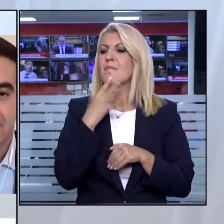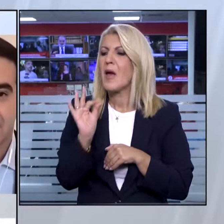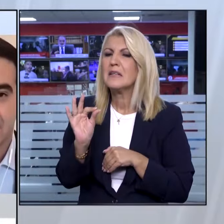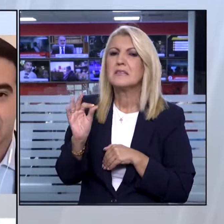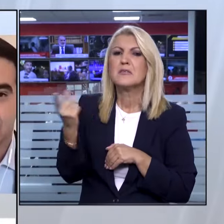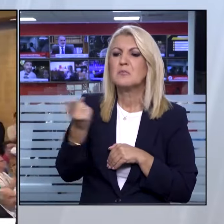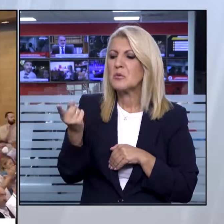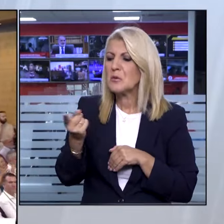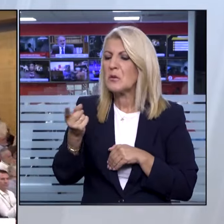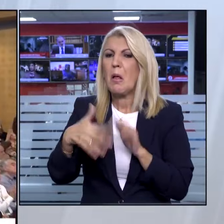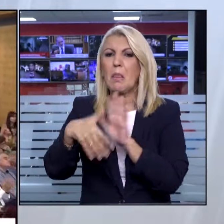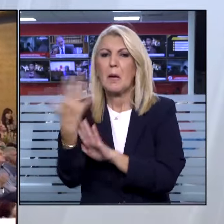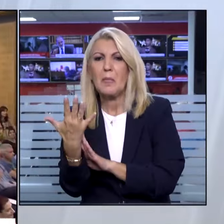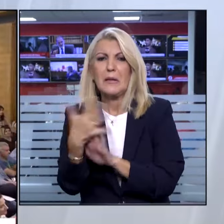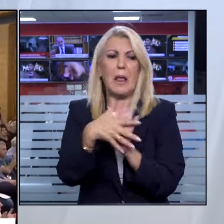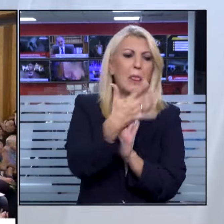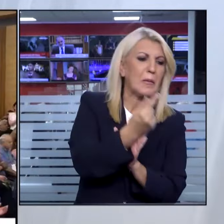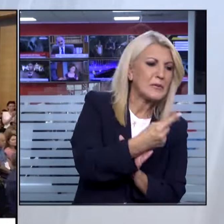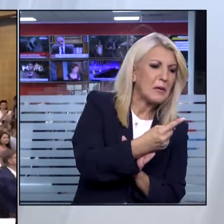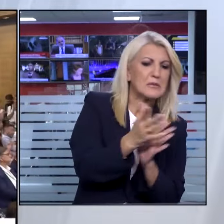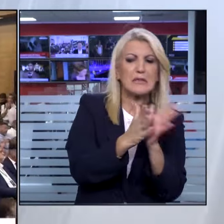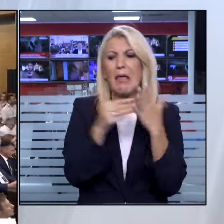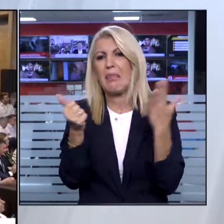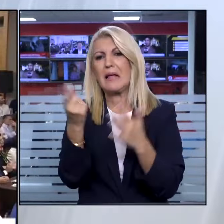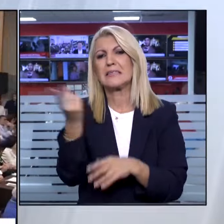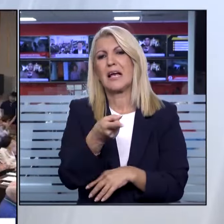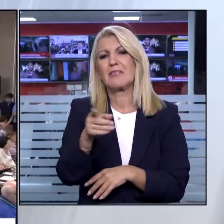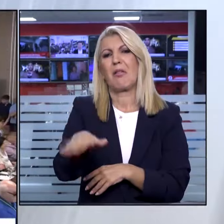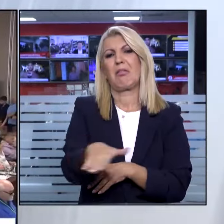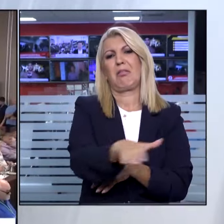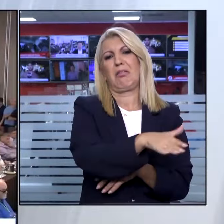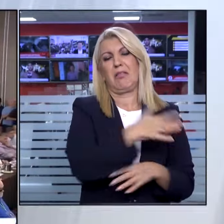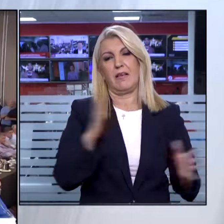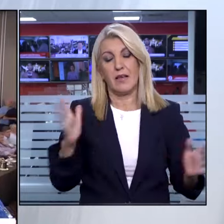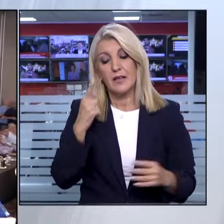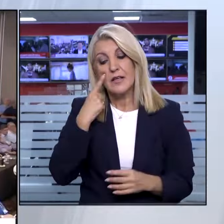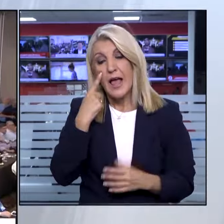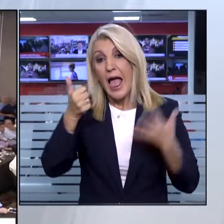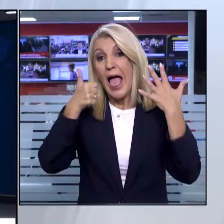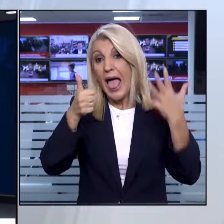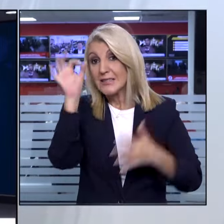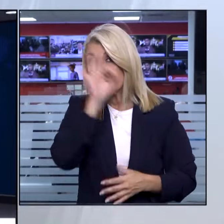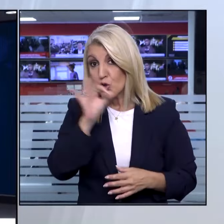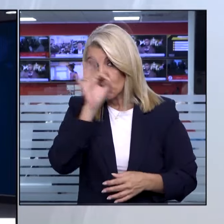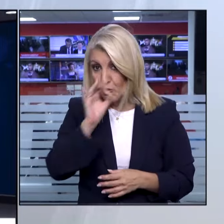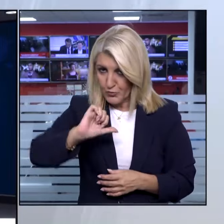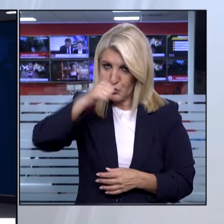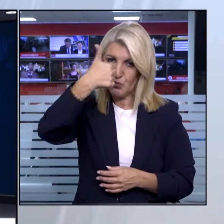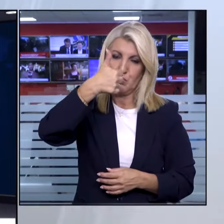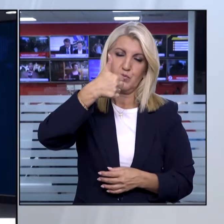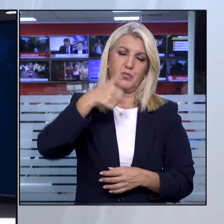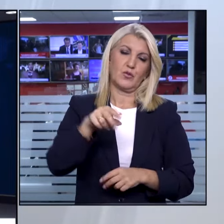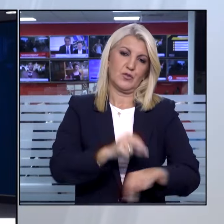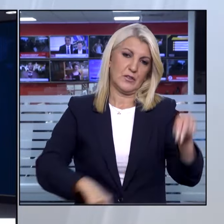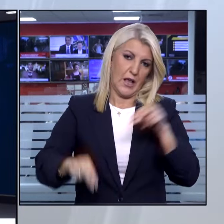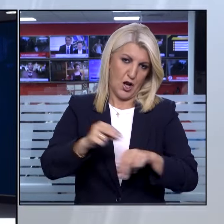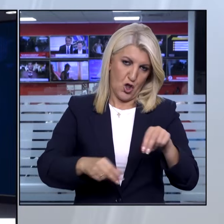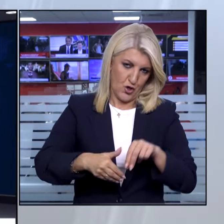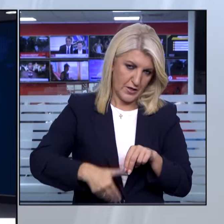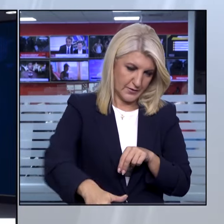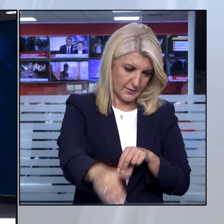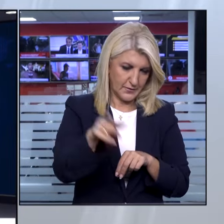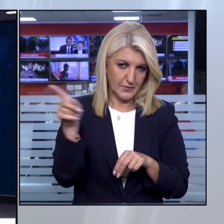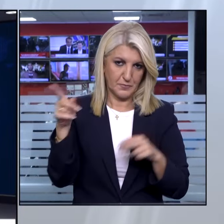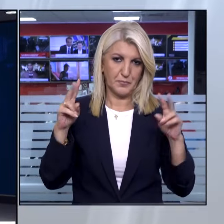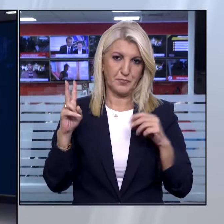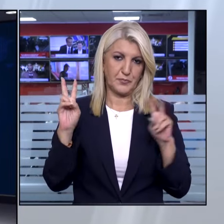15,5, 16%. Ο πρώτος γύρος της εσωκομματικής μάχης θα διενεργηθεί στις 6 Οκτωβρίου. Η νύχτα έγινε μέρα στη